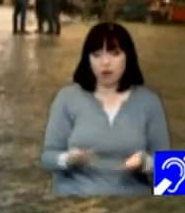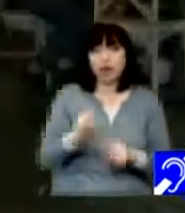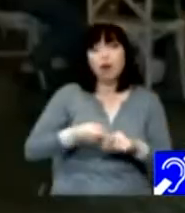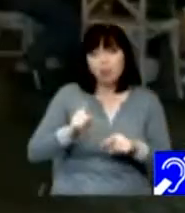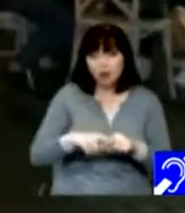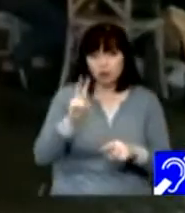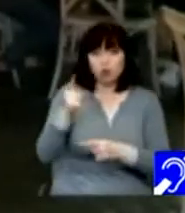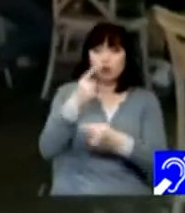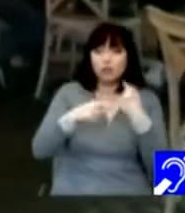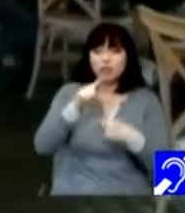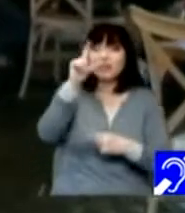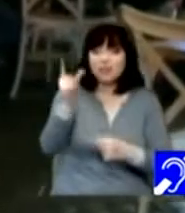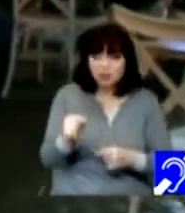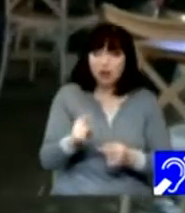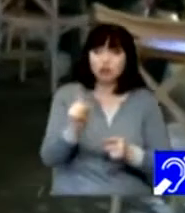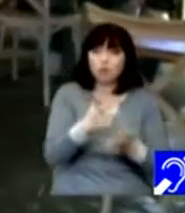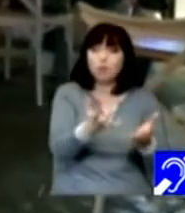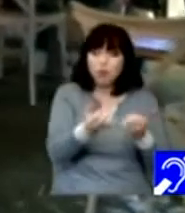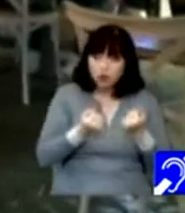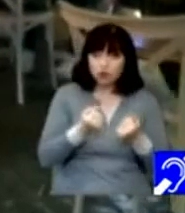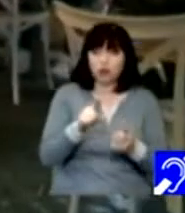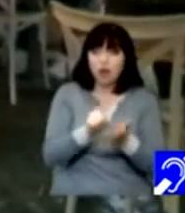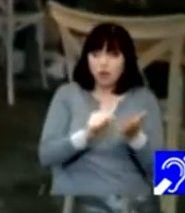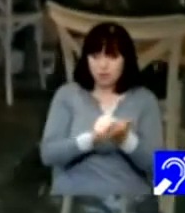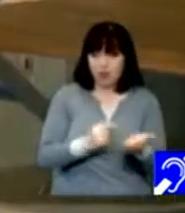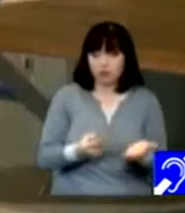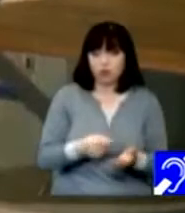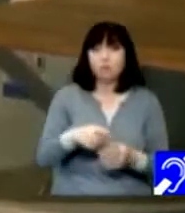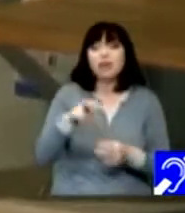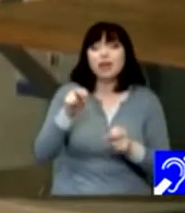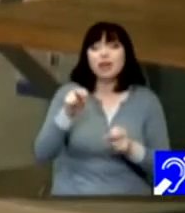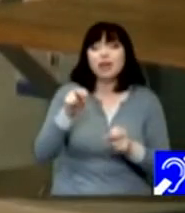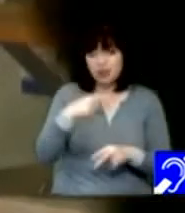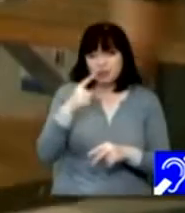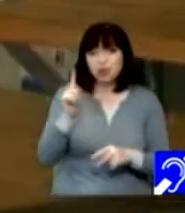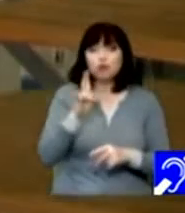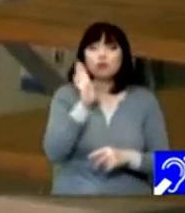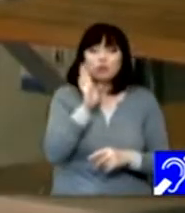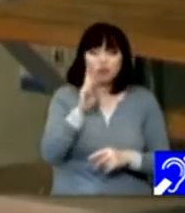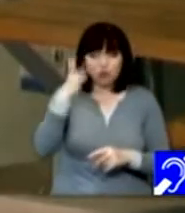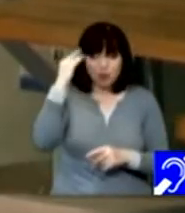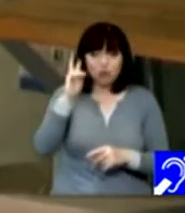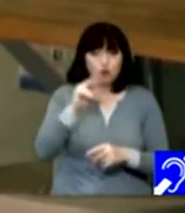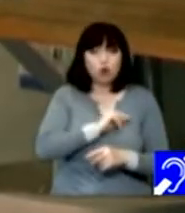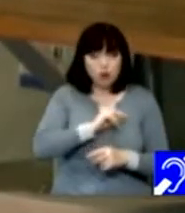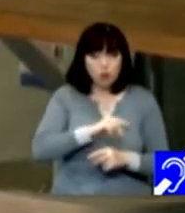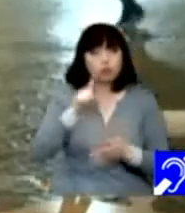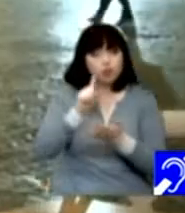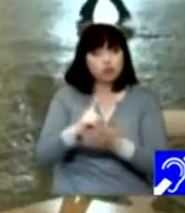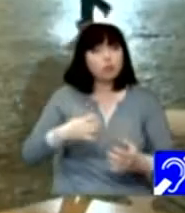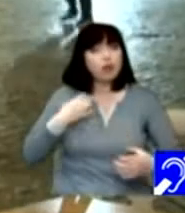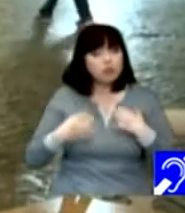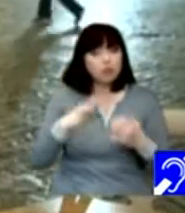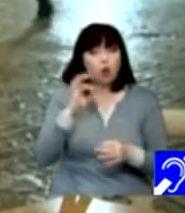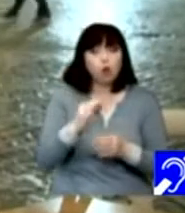întorși acasă din Italia să-și obțină pensiile meritate. Experții spun că basarabenii care muncesc peste hotare trebuie să fie îngrijorați mai mult de